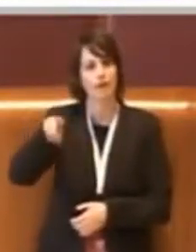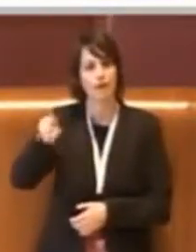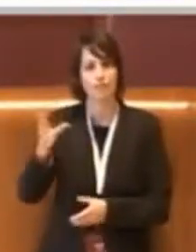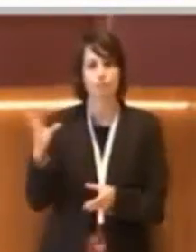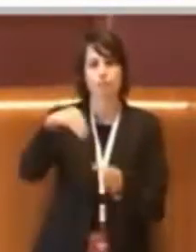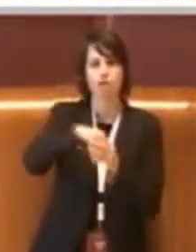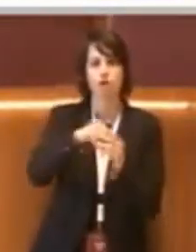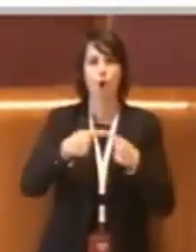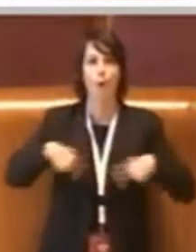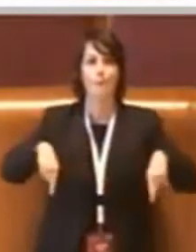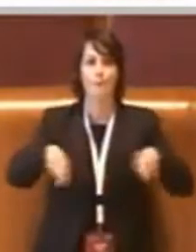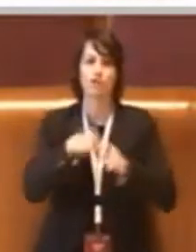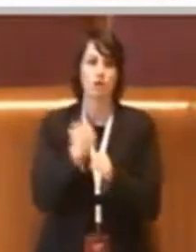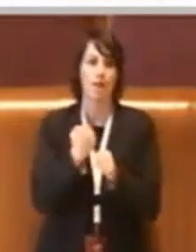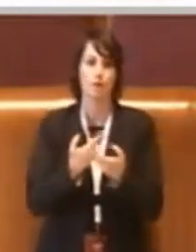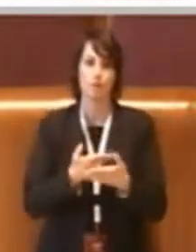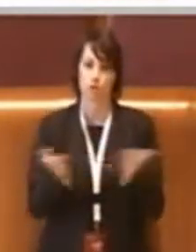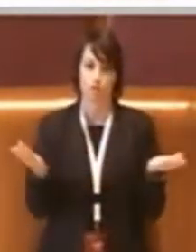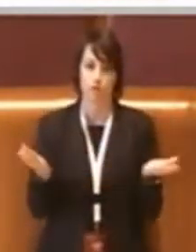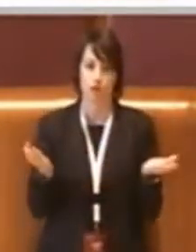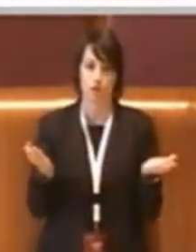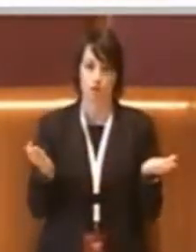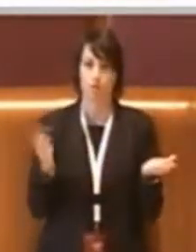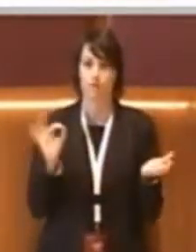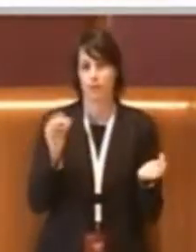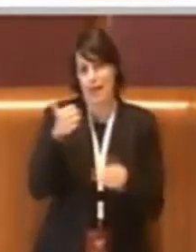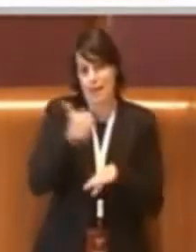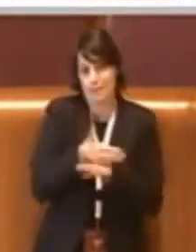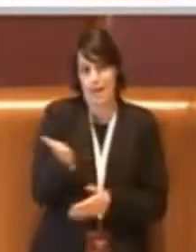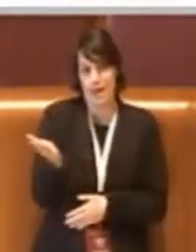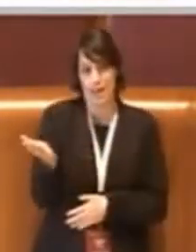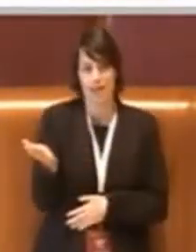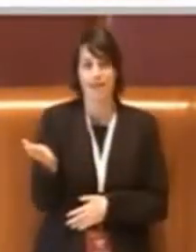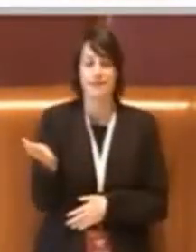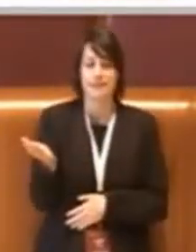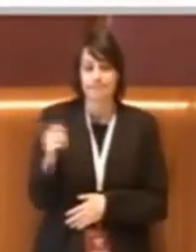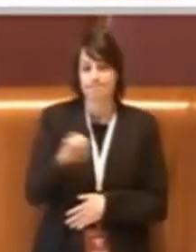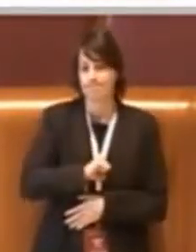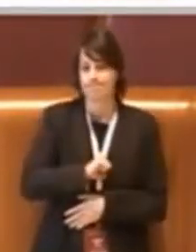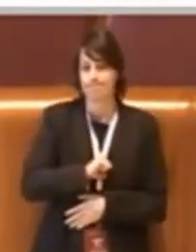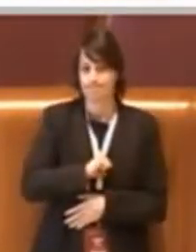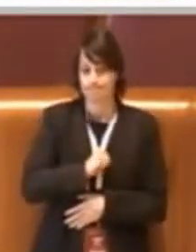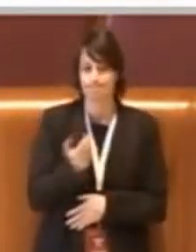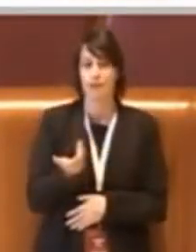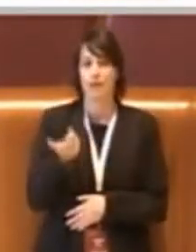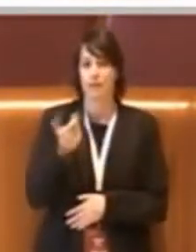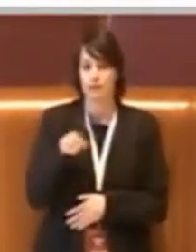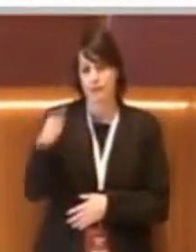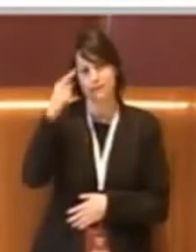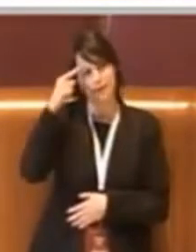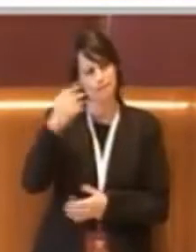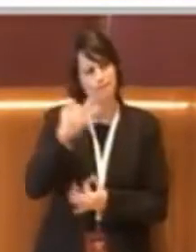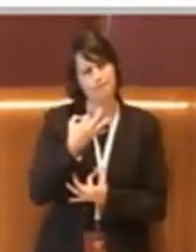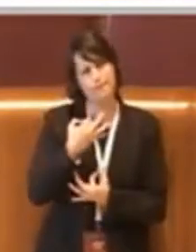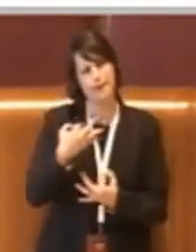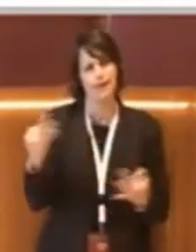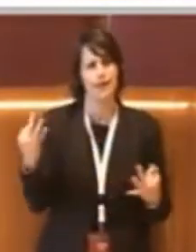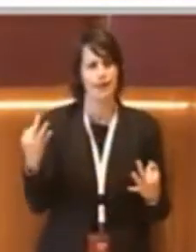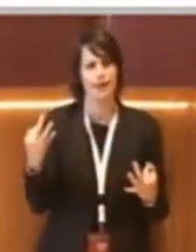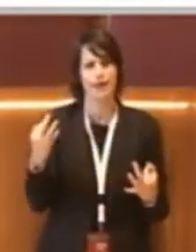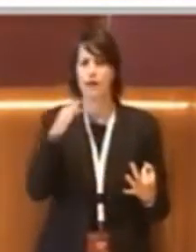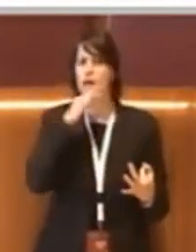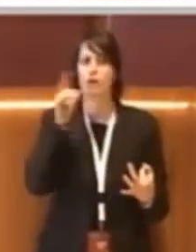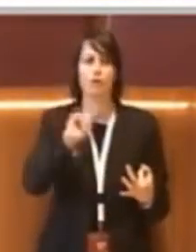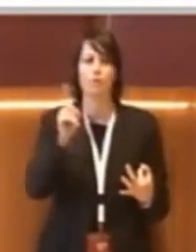Commissione Lavori Pubblici Capitolina, e quindi sa benissimo che non basta stanziare